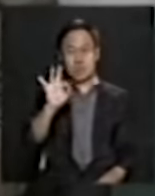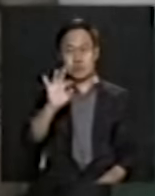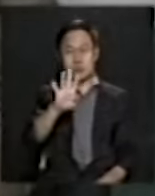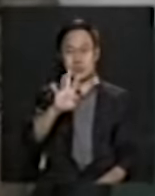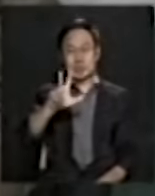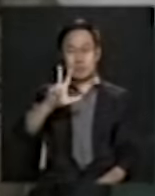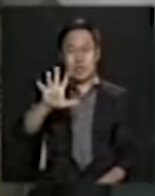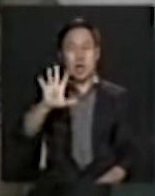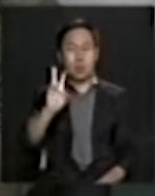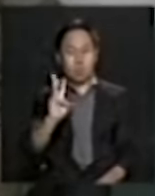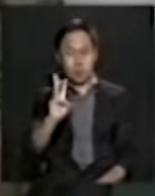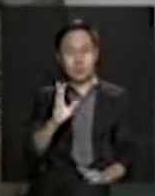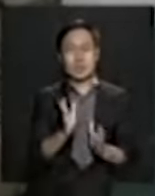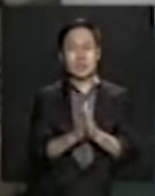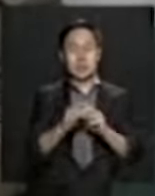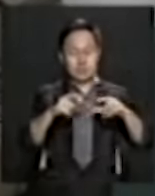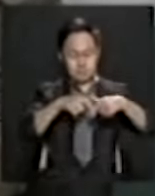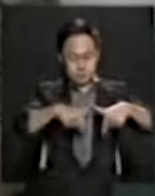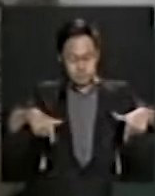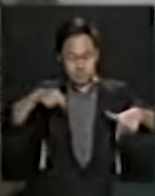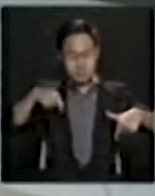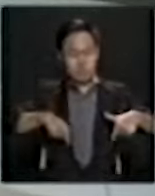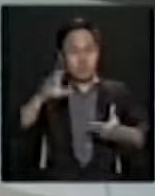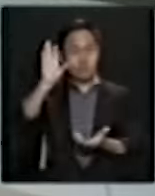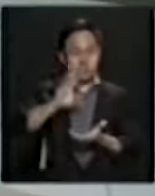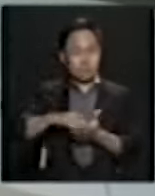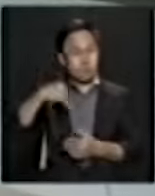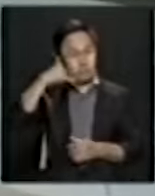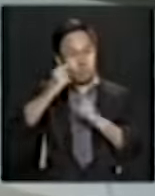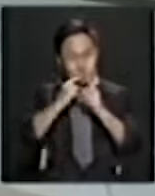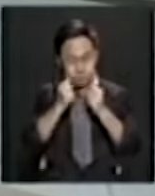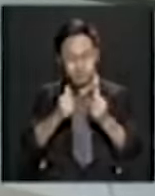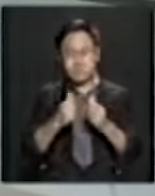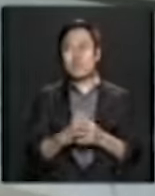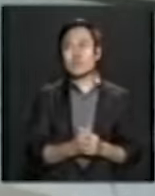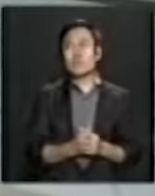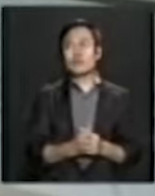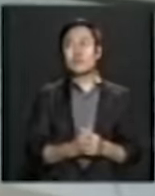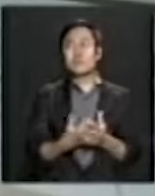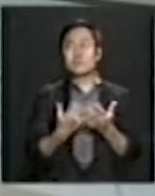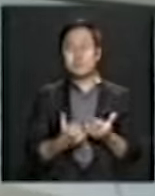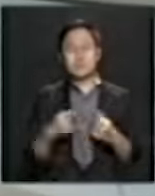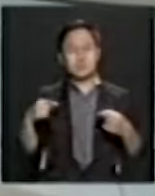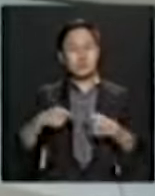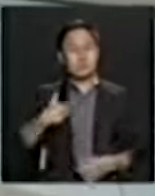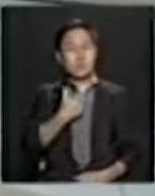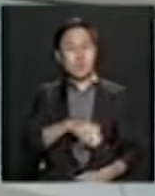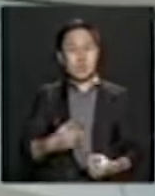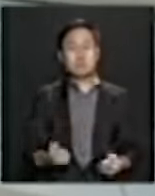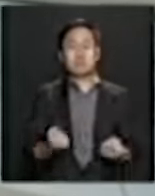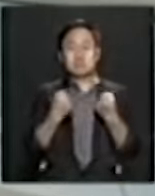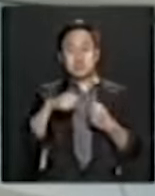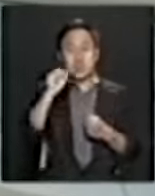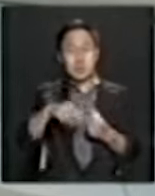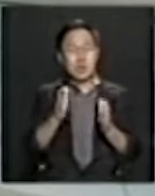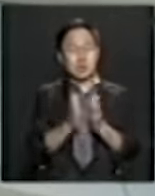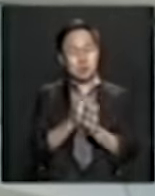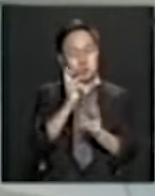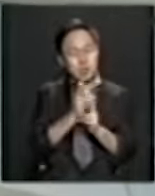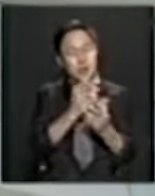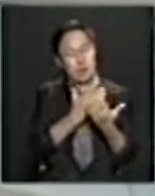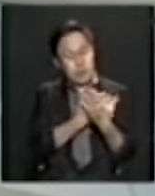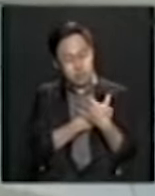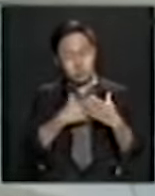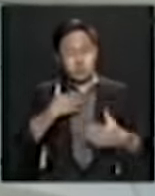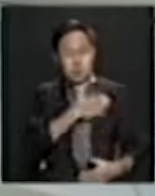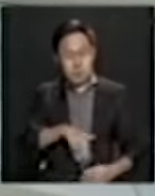0818894356นั่นเองค่ะโทรศัพท์ไปสอบถามแล้วก็ร่วมกิจกรรมดีๆแบบนี้กันได ้นะครับนอกจากช่วงนี้เทรนด์รักสุขภาพมาแล้วเรายังต้องเป็นเ